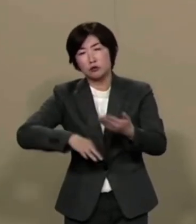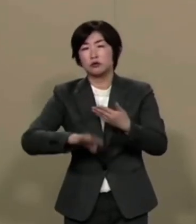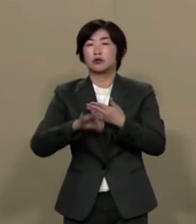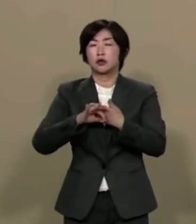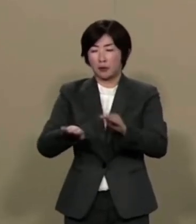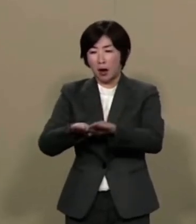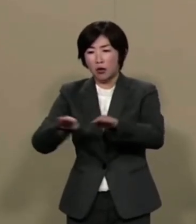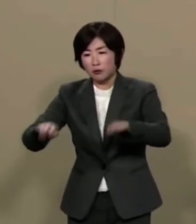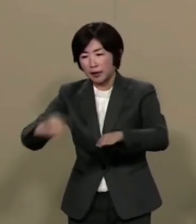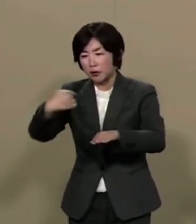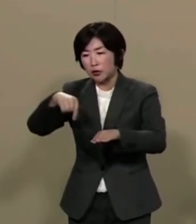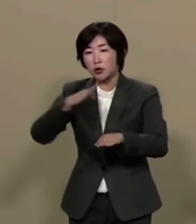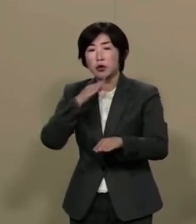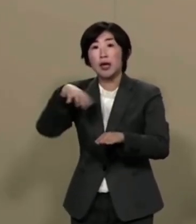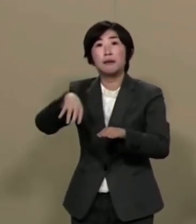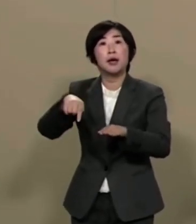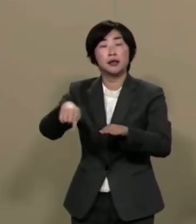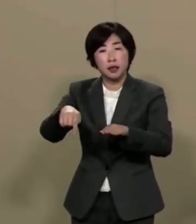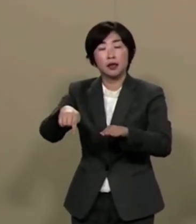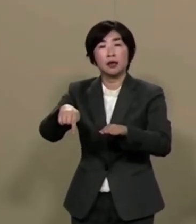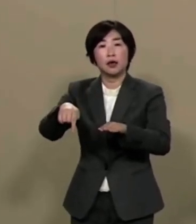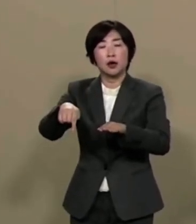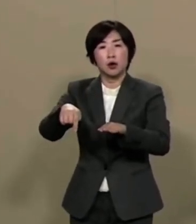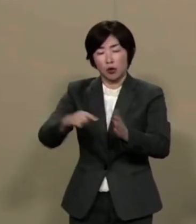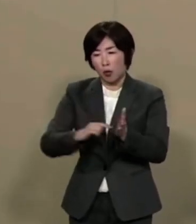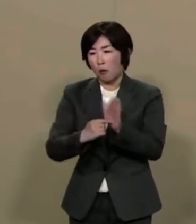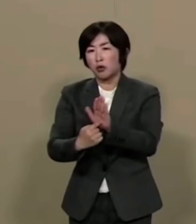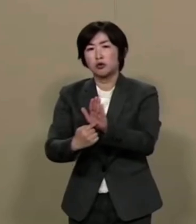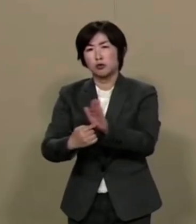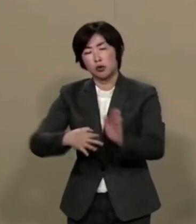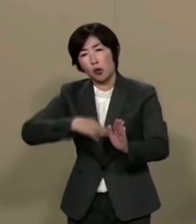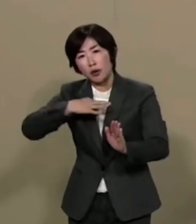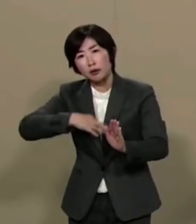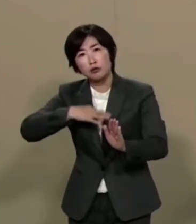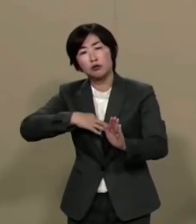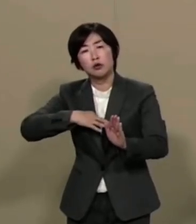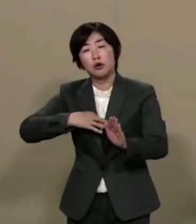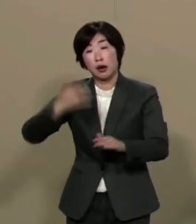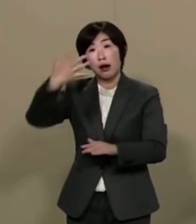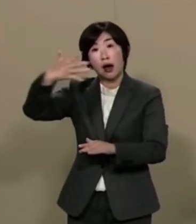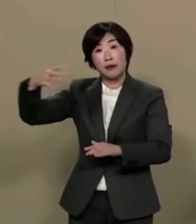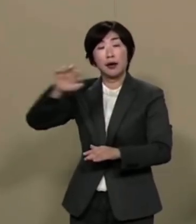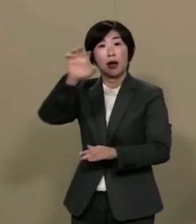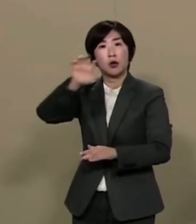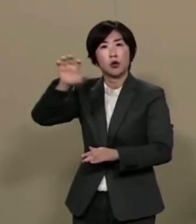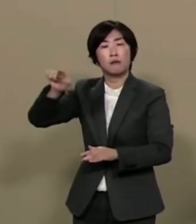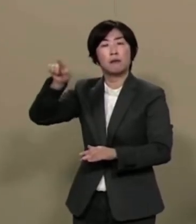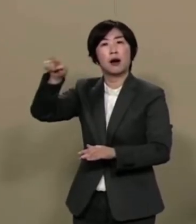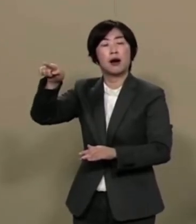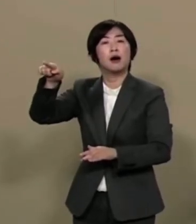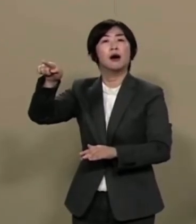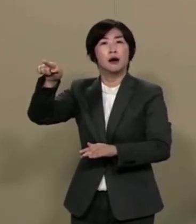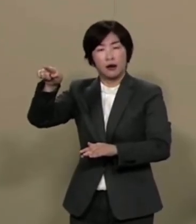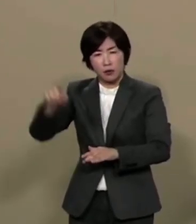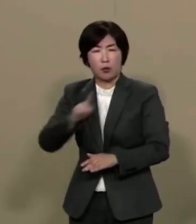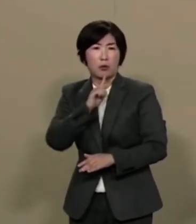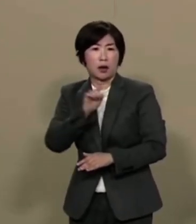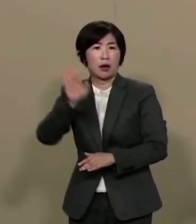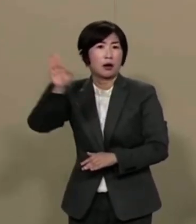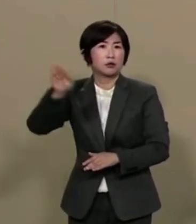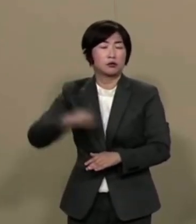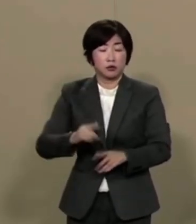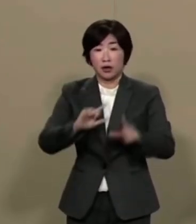特に子供たちの教育現場にですねこういうものを持ち込むことによるリスクこれはアメリカやヨーロッパですでに健全化されています